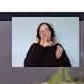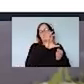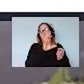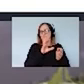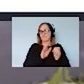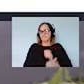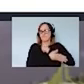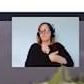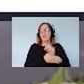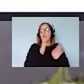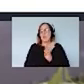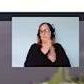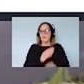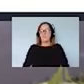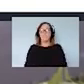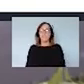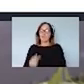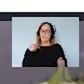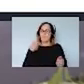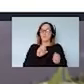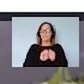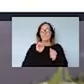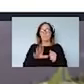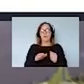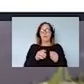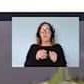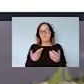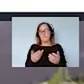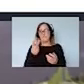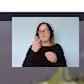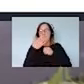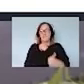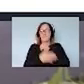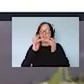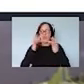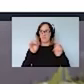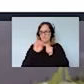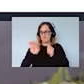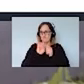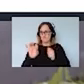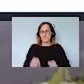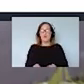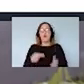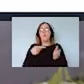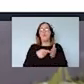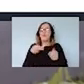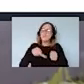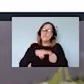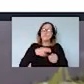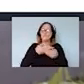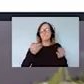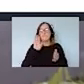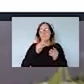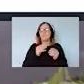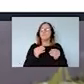klimatu. I pod tym względem muszę wrzucić już prawie że dwa ostatnie linki, które mam nadzieję, że będą